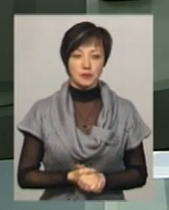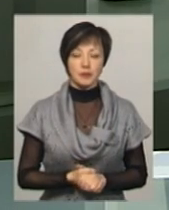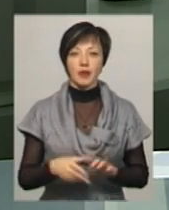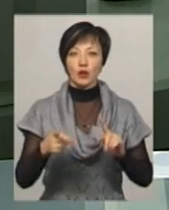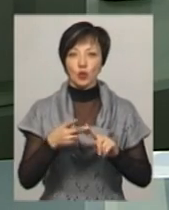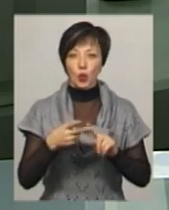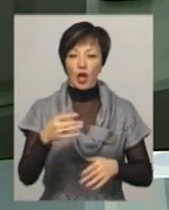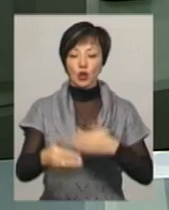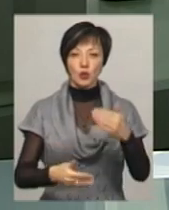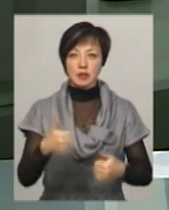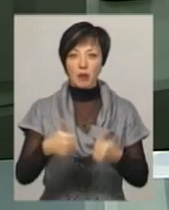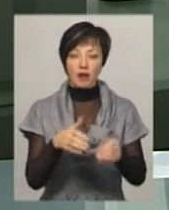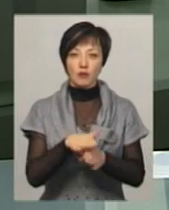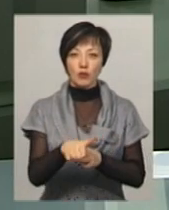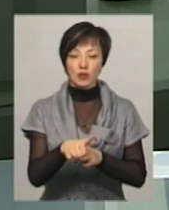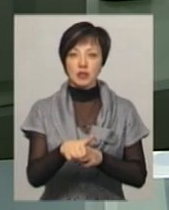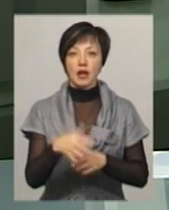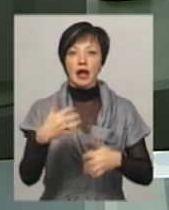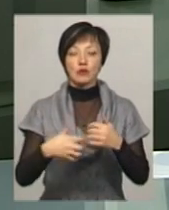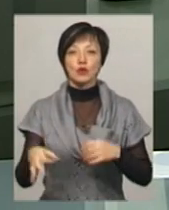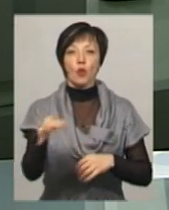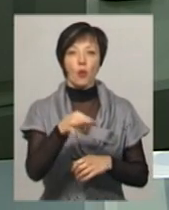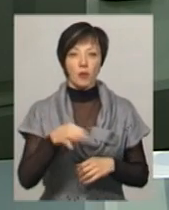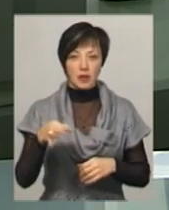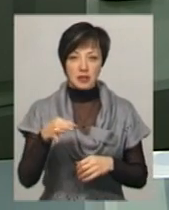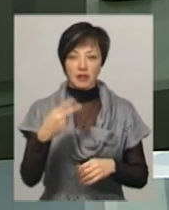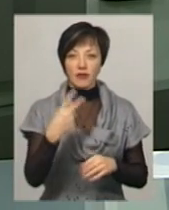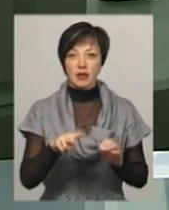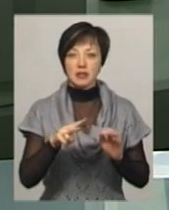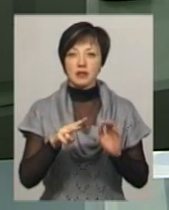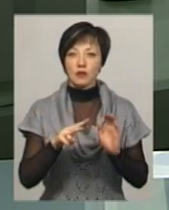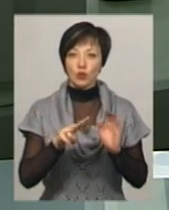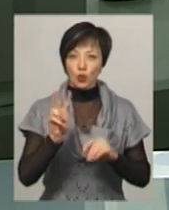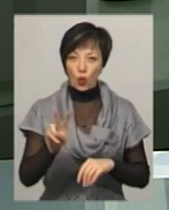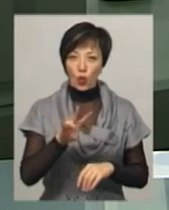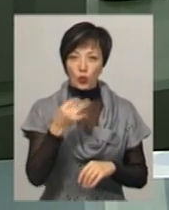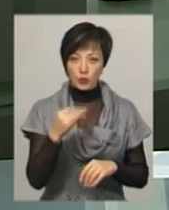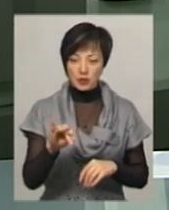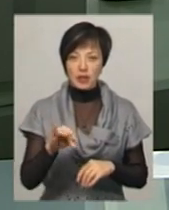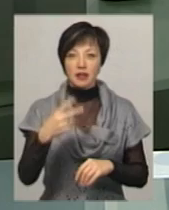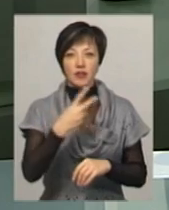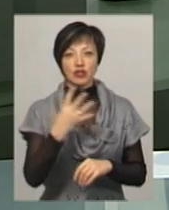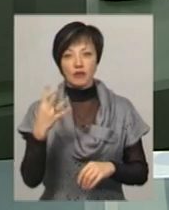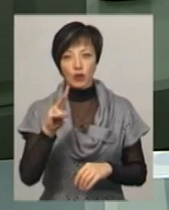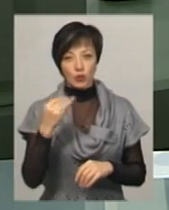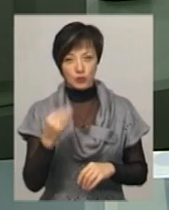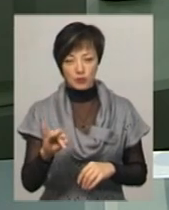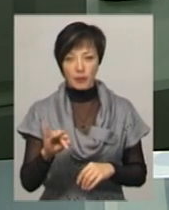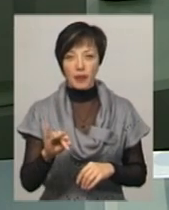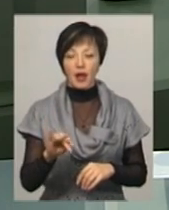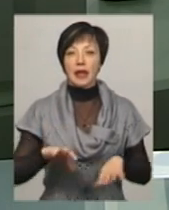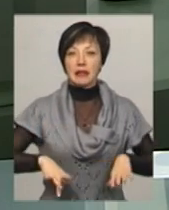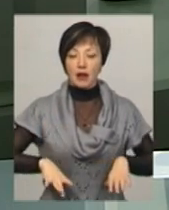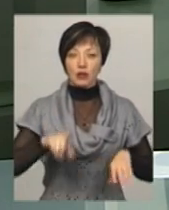Другий тур змагань відбудеться в Новій Каховці Херсонської області 22 лютого та 24-го.